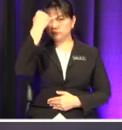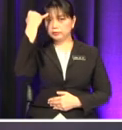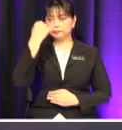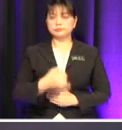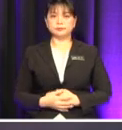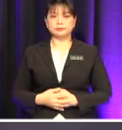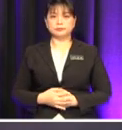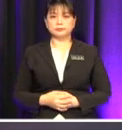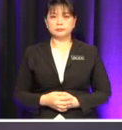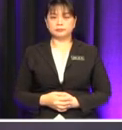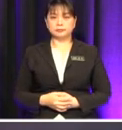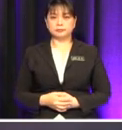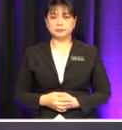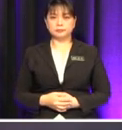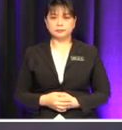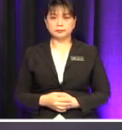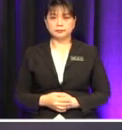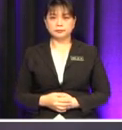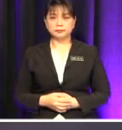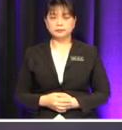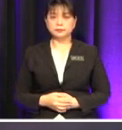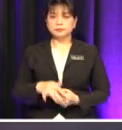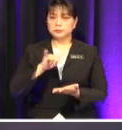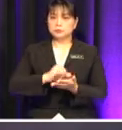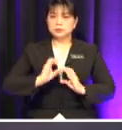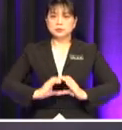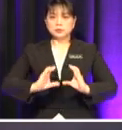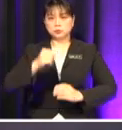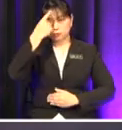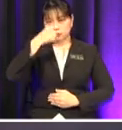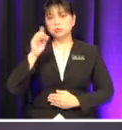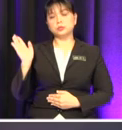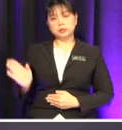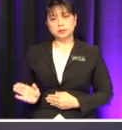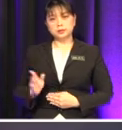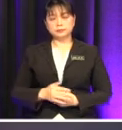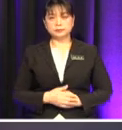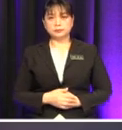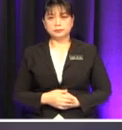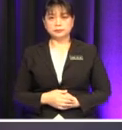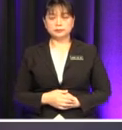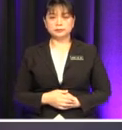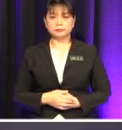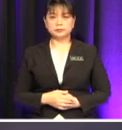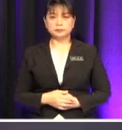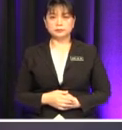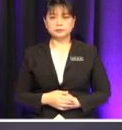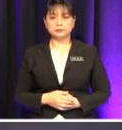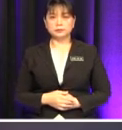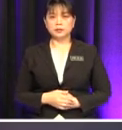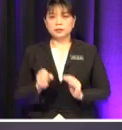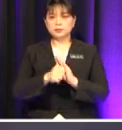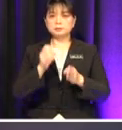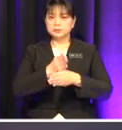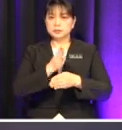Oke so itulah cara untuk bagian ini event sebenarnya untuk bahagian ini